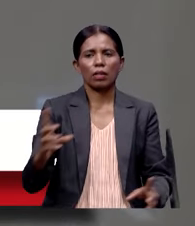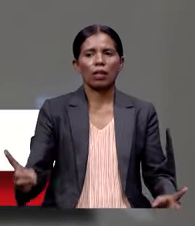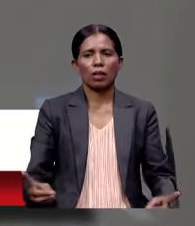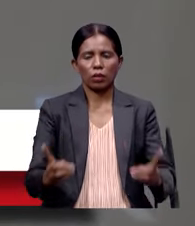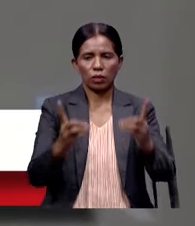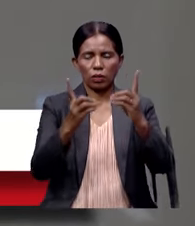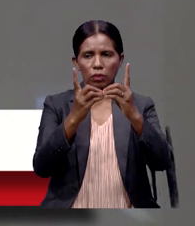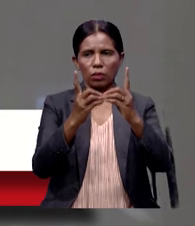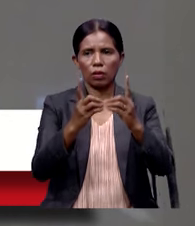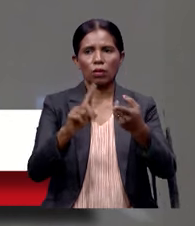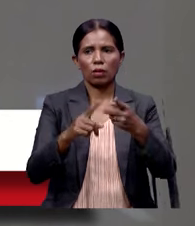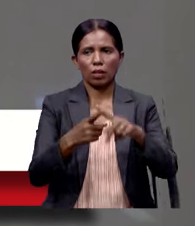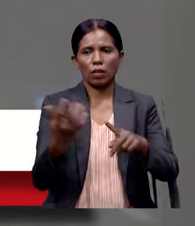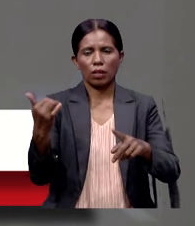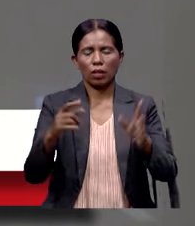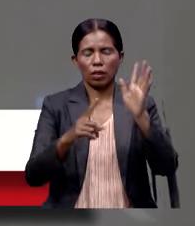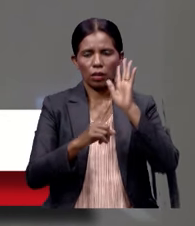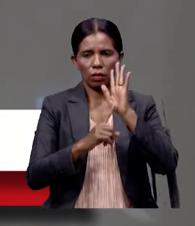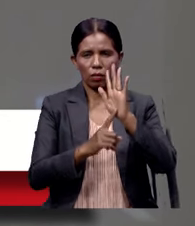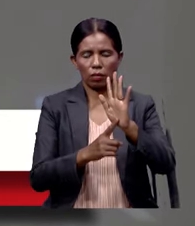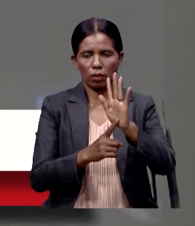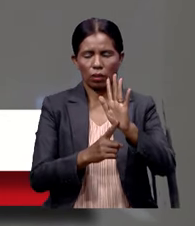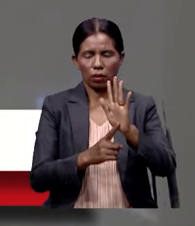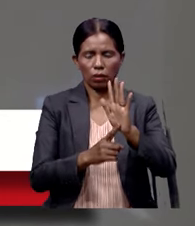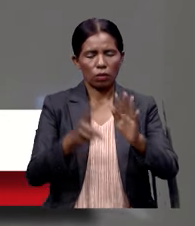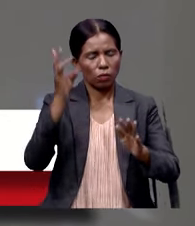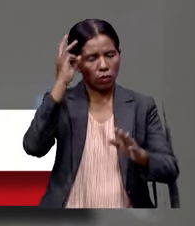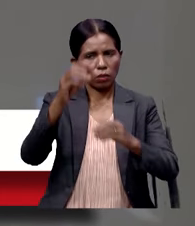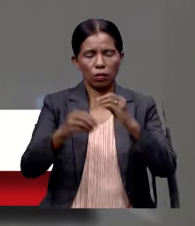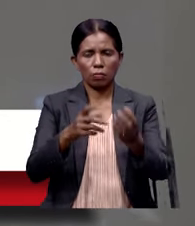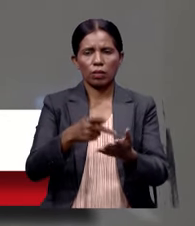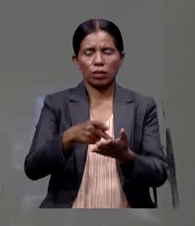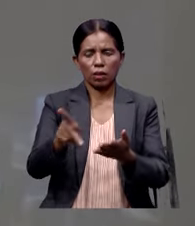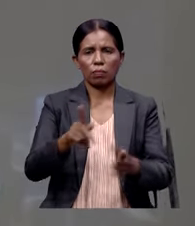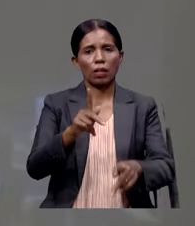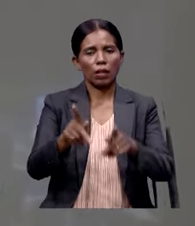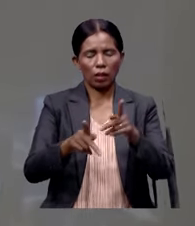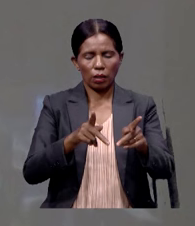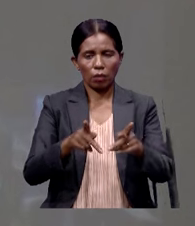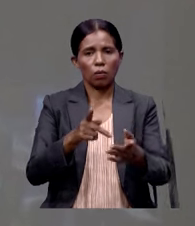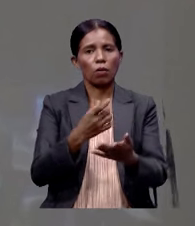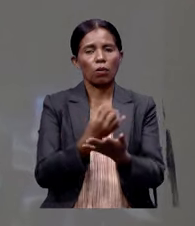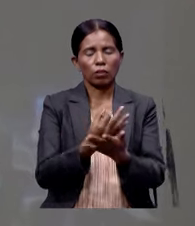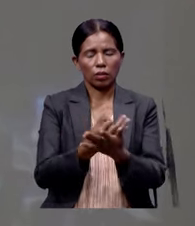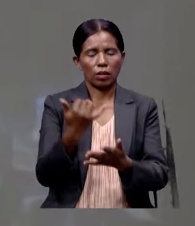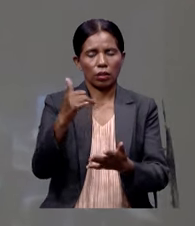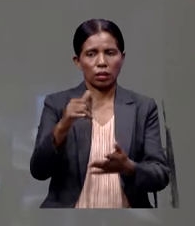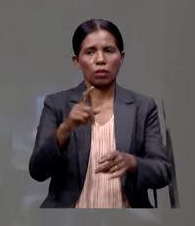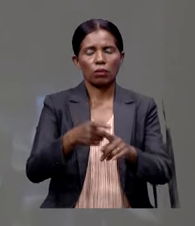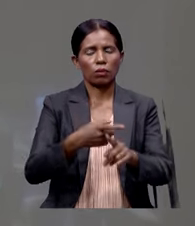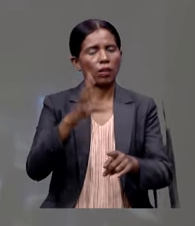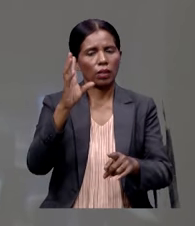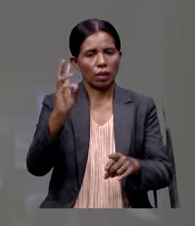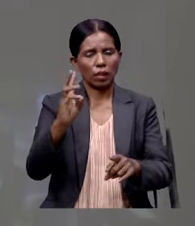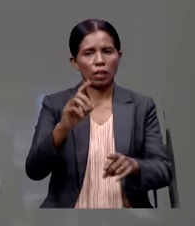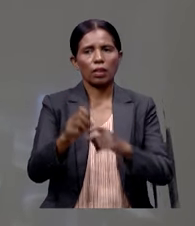sira, sira hato sira ne preocupasaun kona ba pagamento idozo nian, ne be durante ne sira simu kada fulan neneng, ka